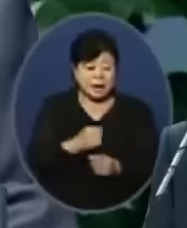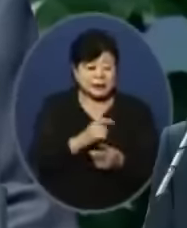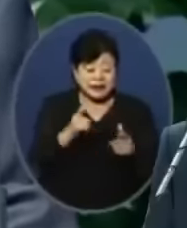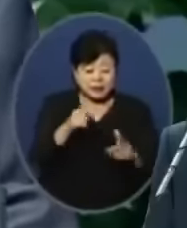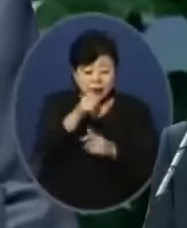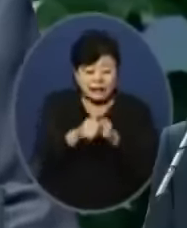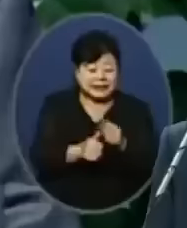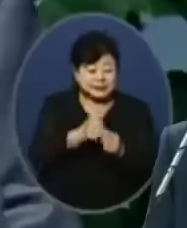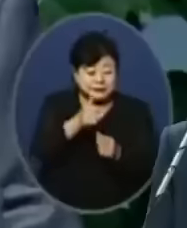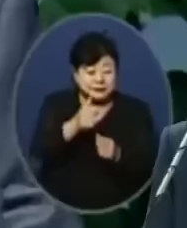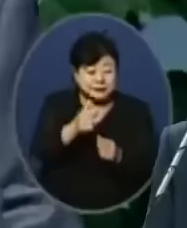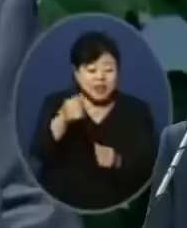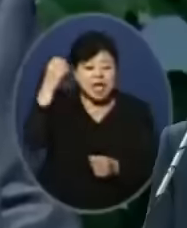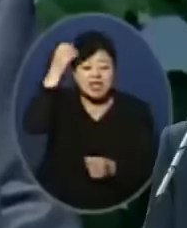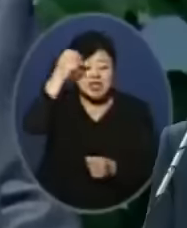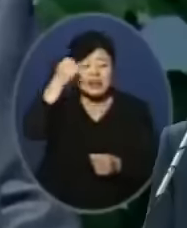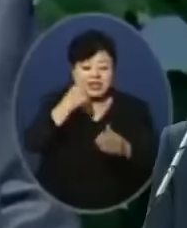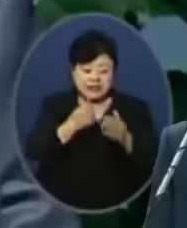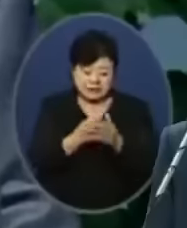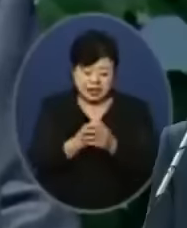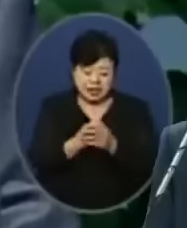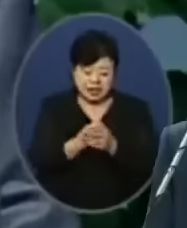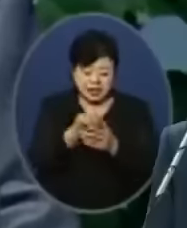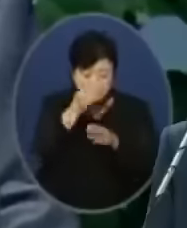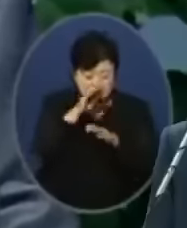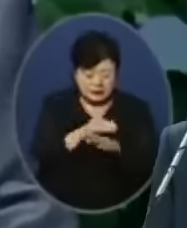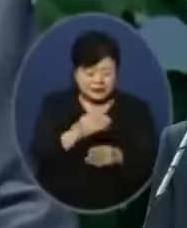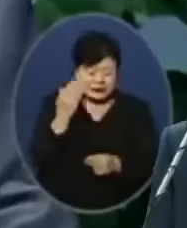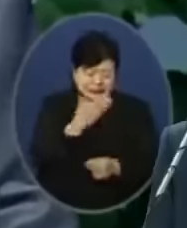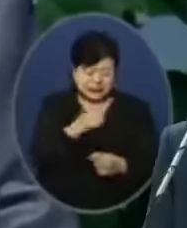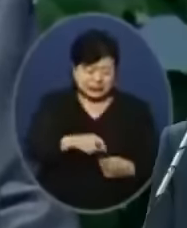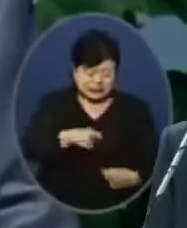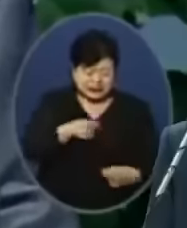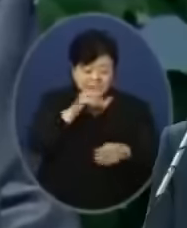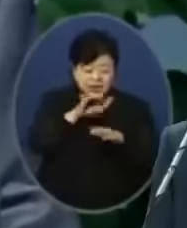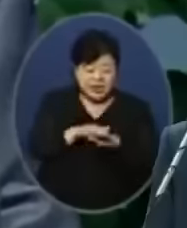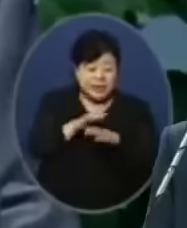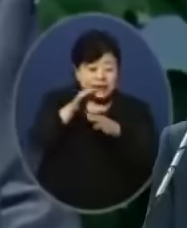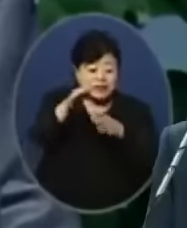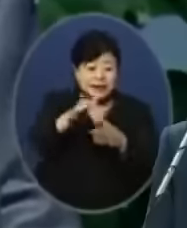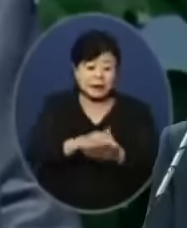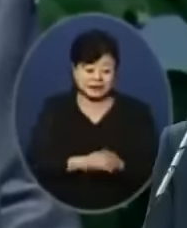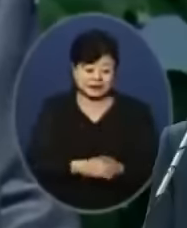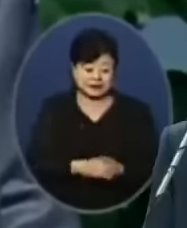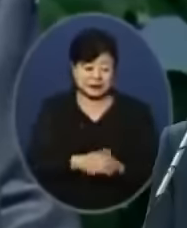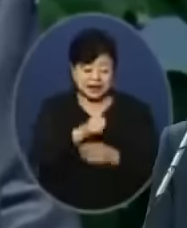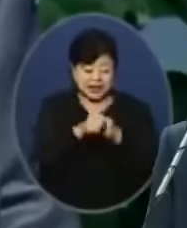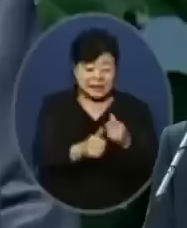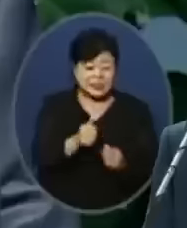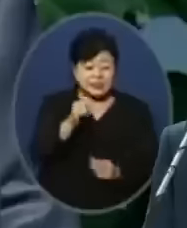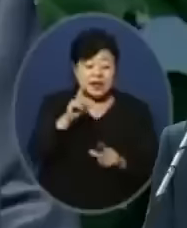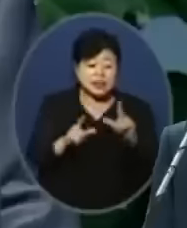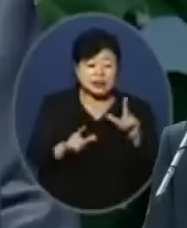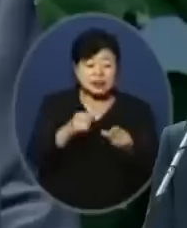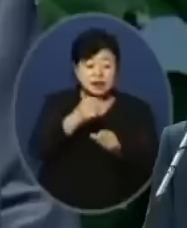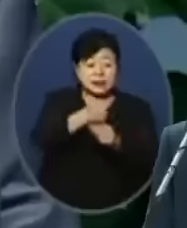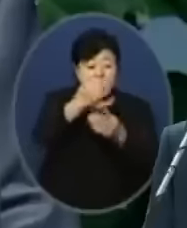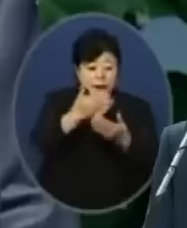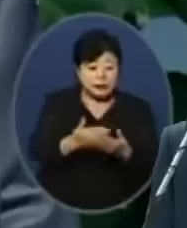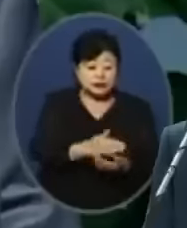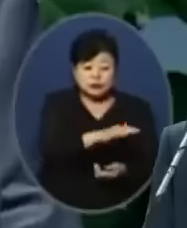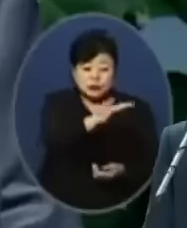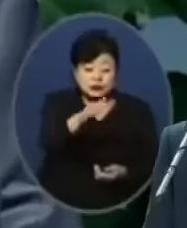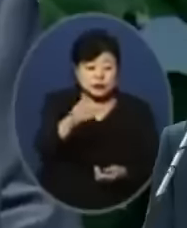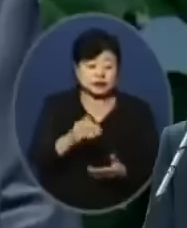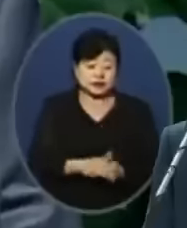아니라 하나님은 영이시니 예배하는 자가 신령과 진정으로 예배하라고 하셨는데 하나님의 형상으로 지금 봤다는 것은